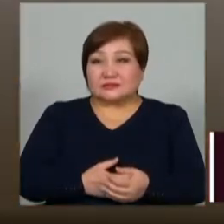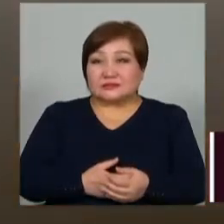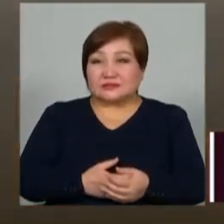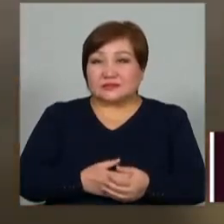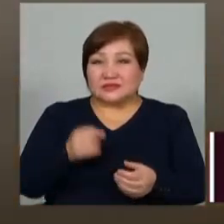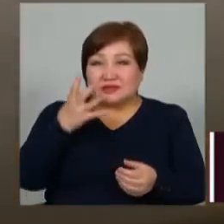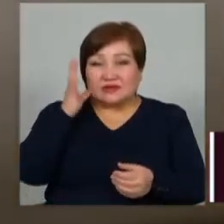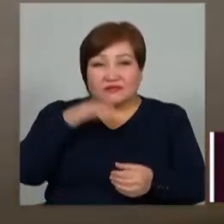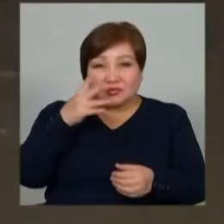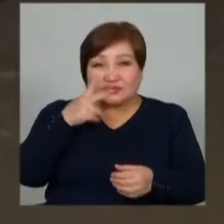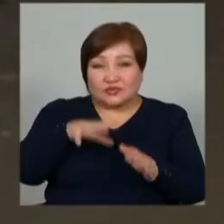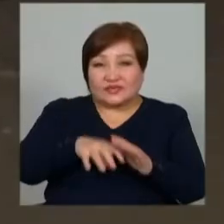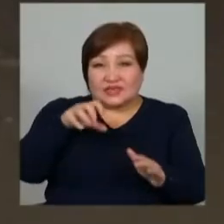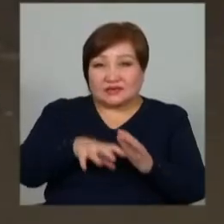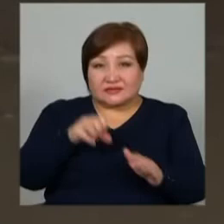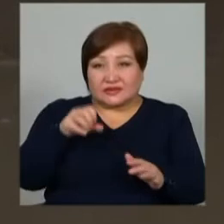высасываем всю влагу.